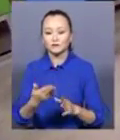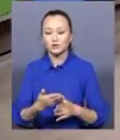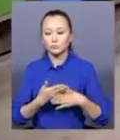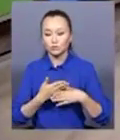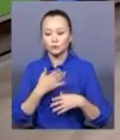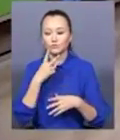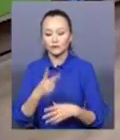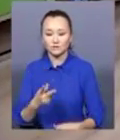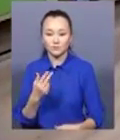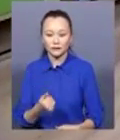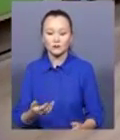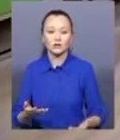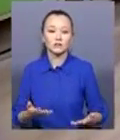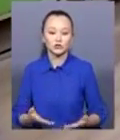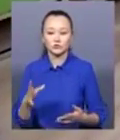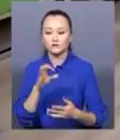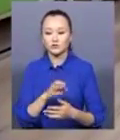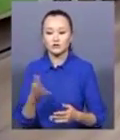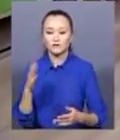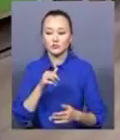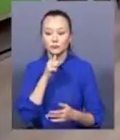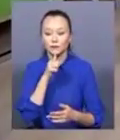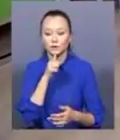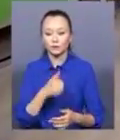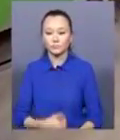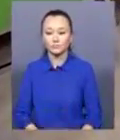помощью увидим. Конечно, пожалуйста. Конечно. Давайте попробуем.